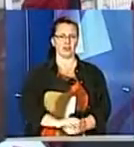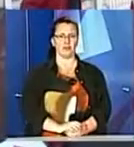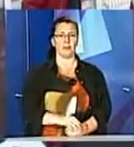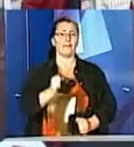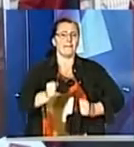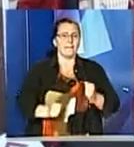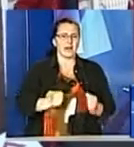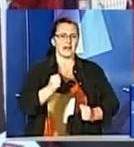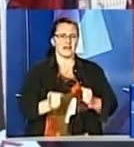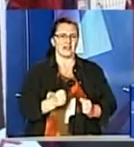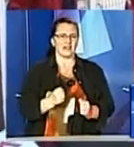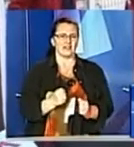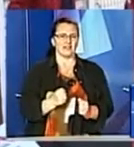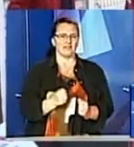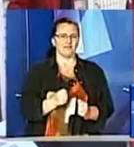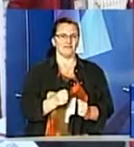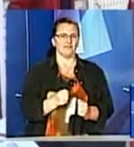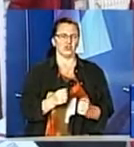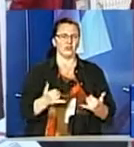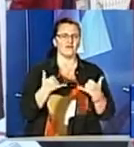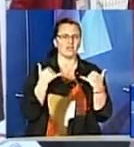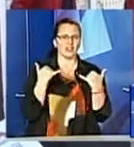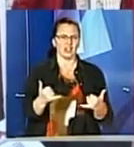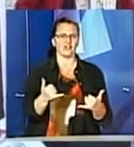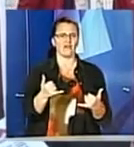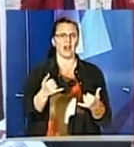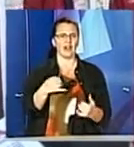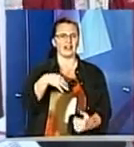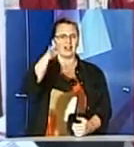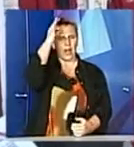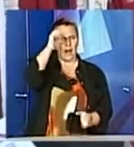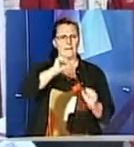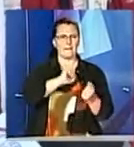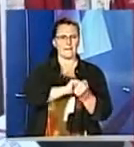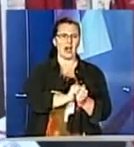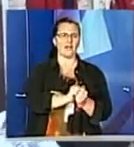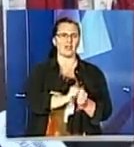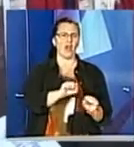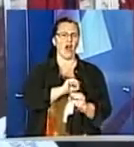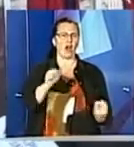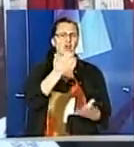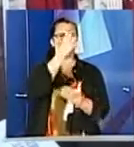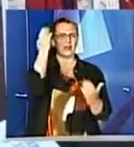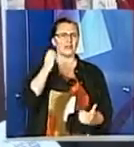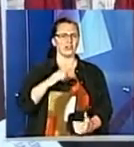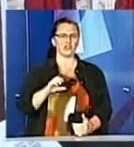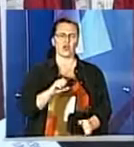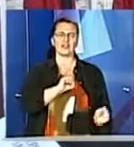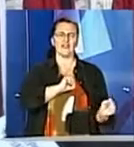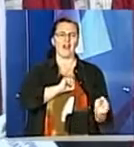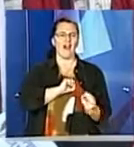Ми бігли заради вшанування пам'яті героїв Небесної Сотні, героїв всіх